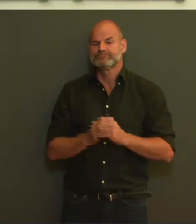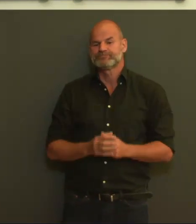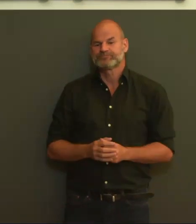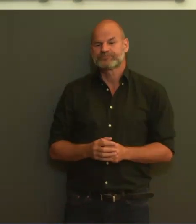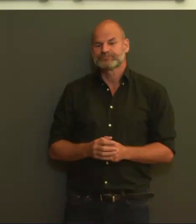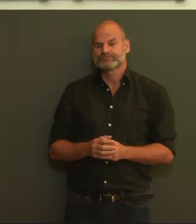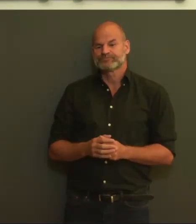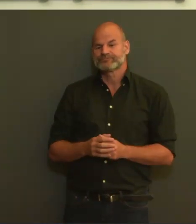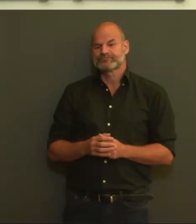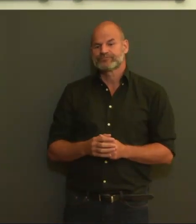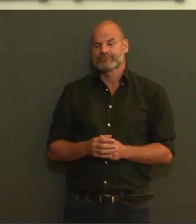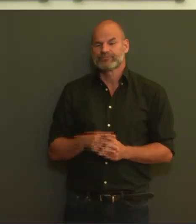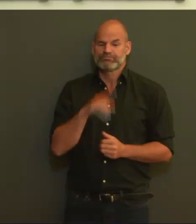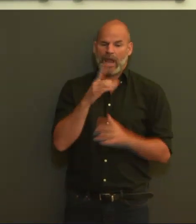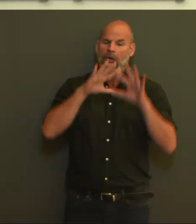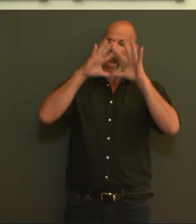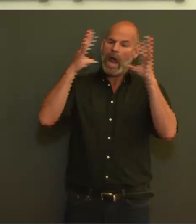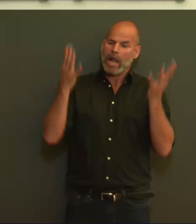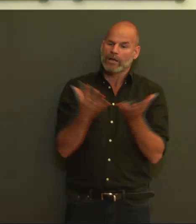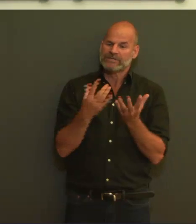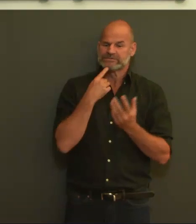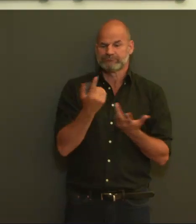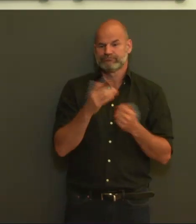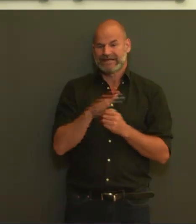volwassenen. Ongeveer 50% minder.